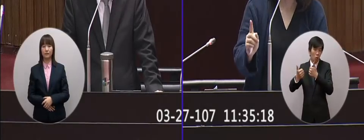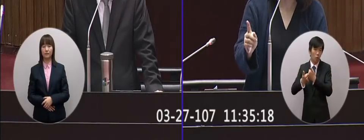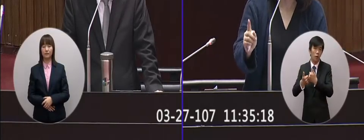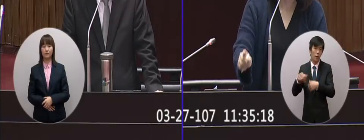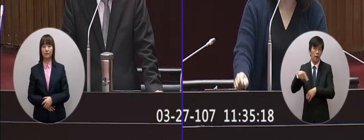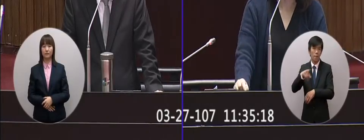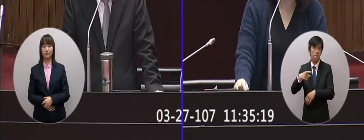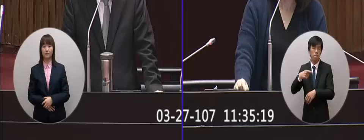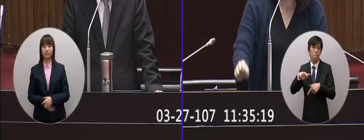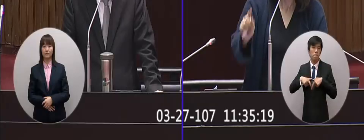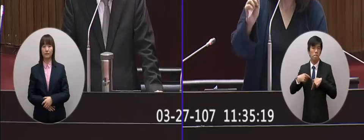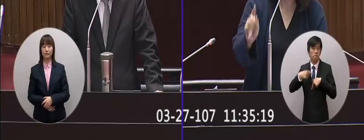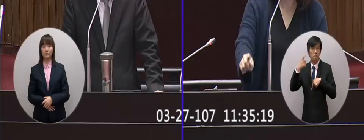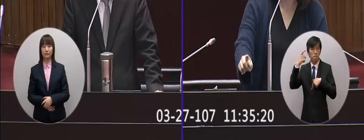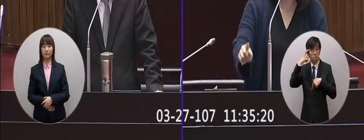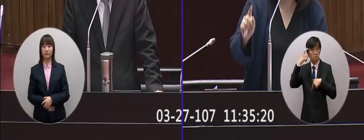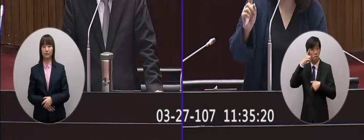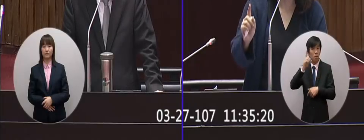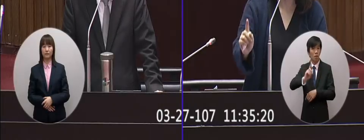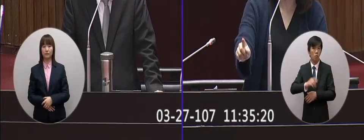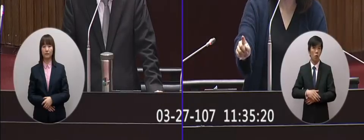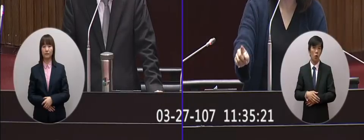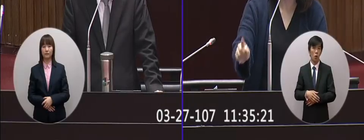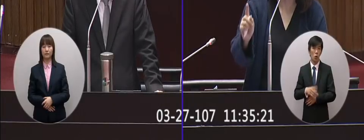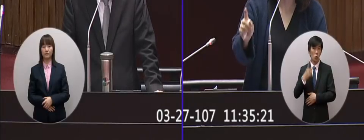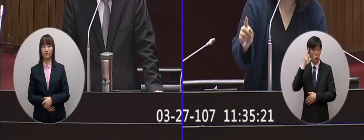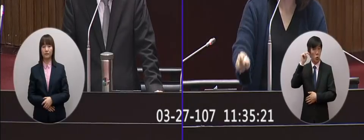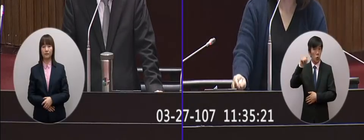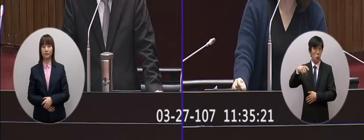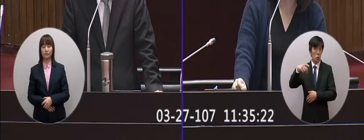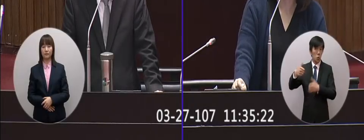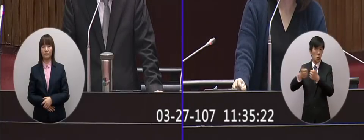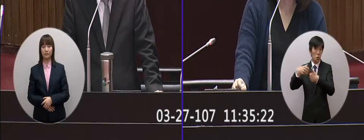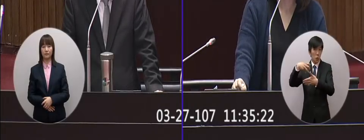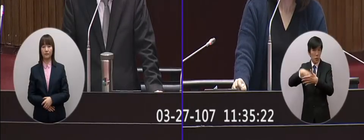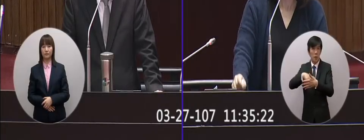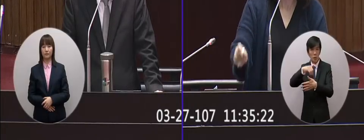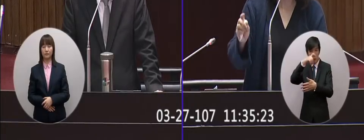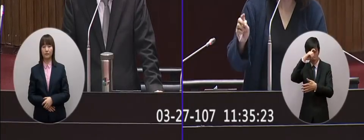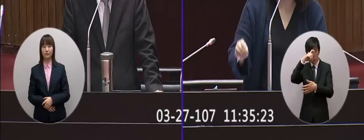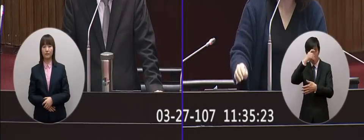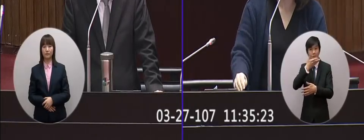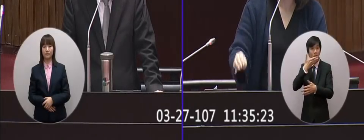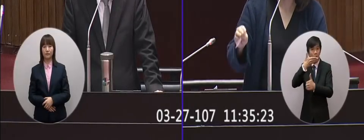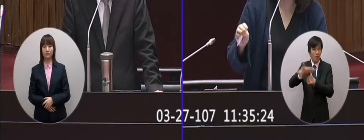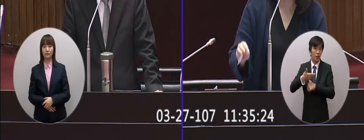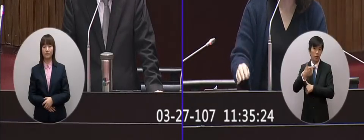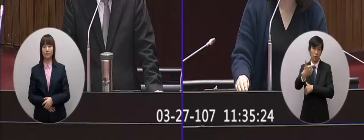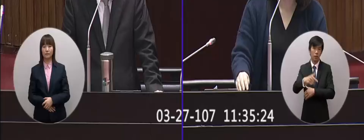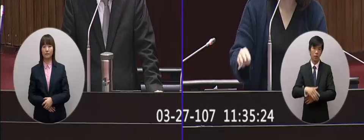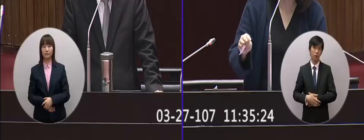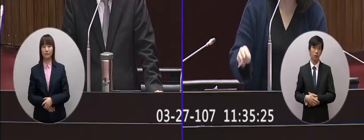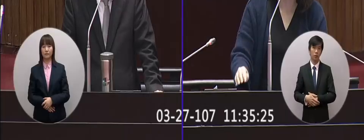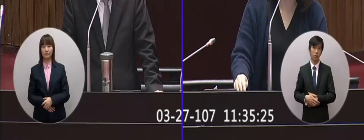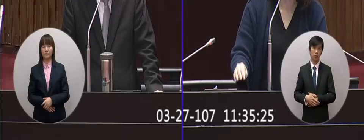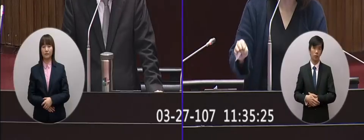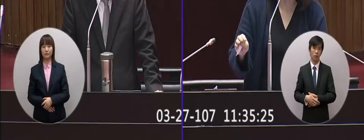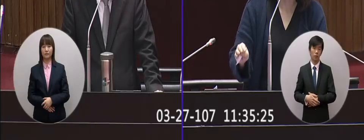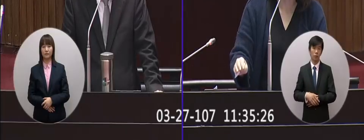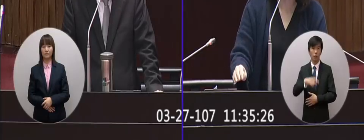们心里所想要的不是在这个会议里面讨糖果吃，而是希望他们过去